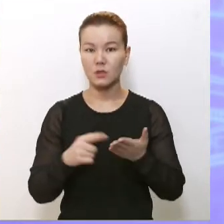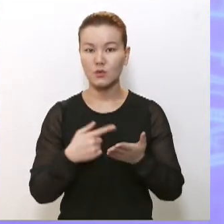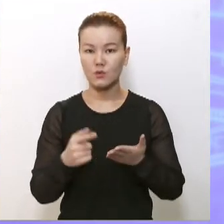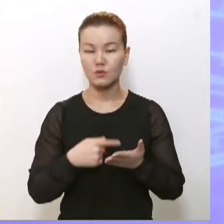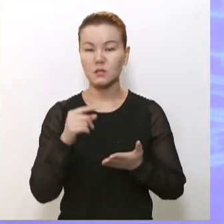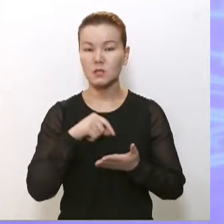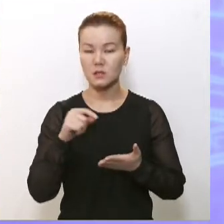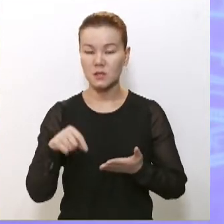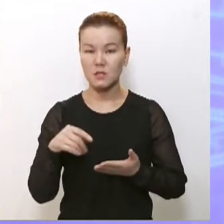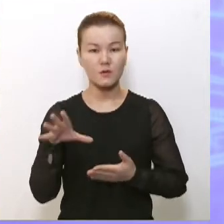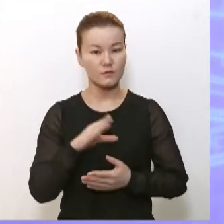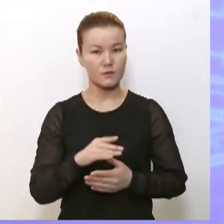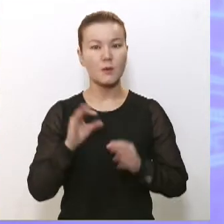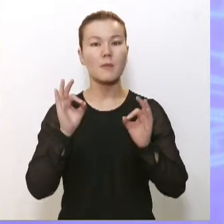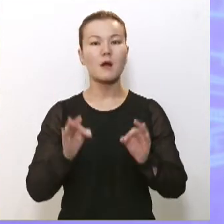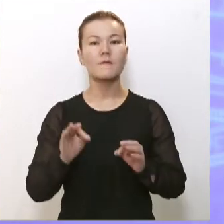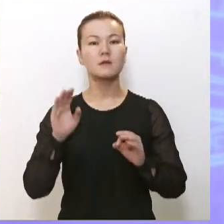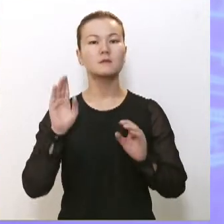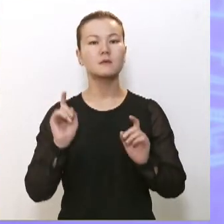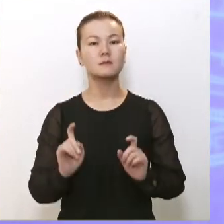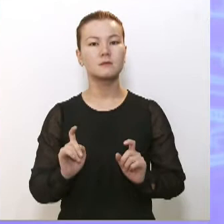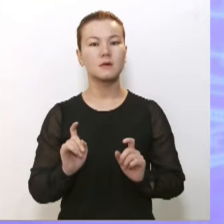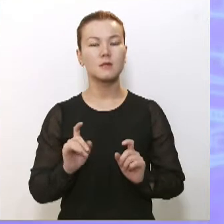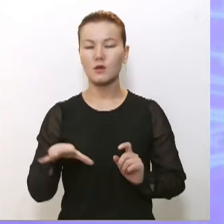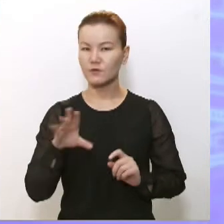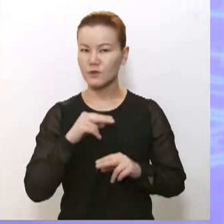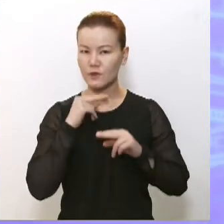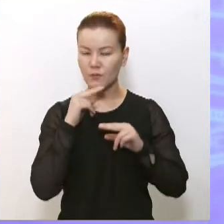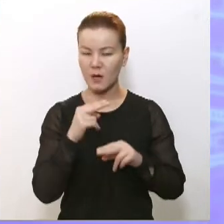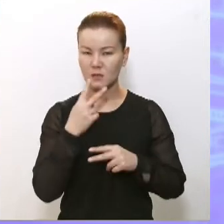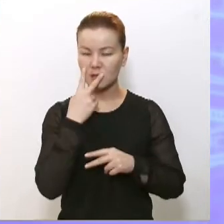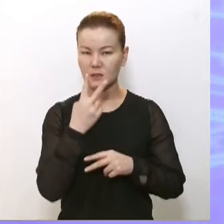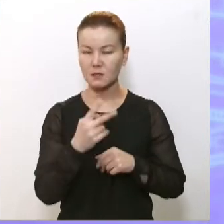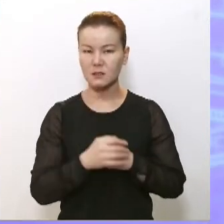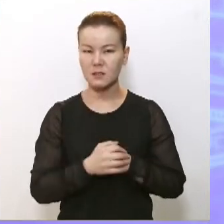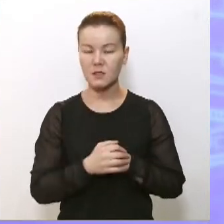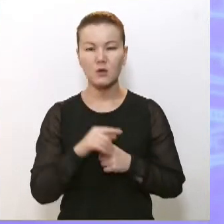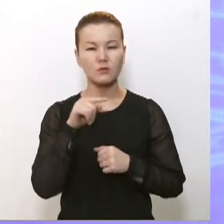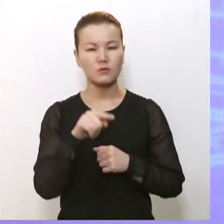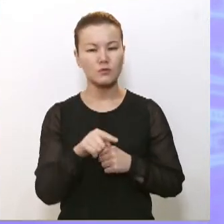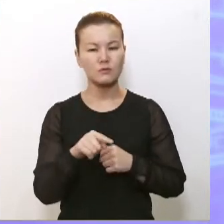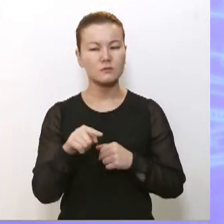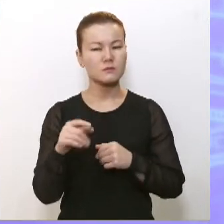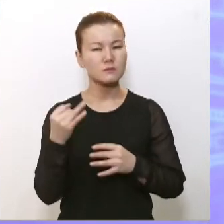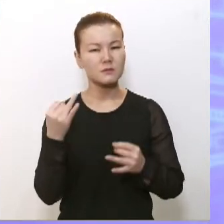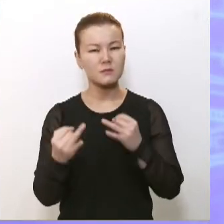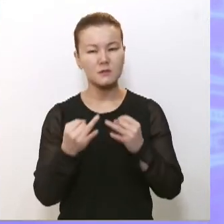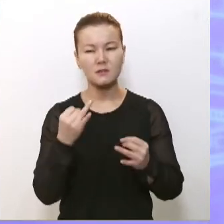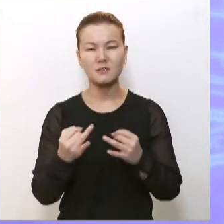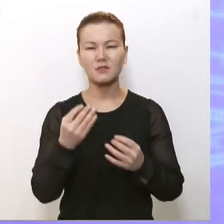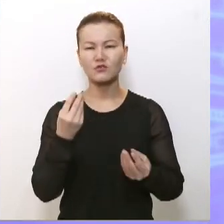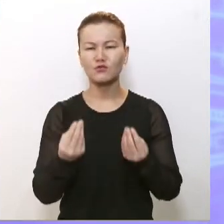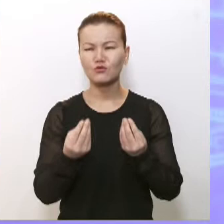все ли правильно сидят все ль внимательно глядят тут затей и задачи и др и